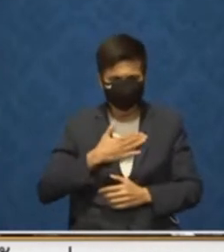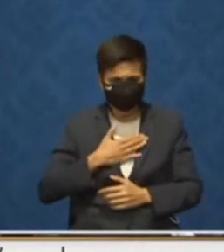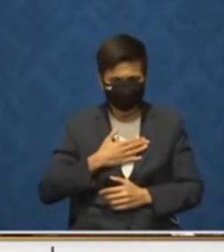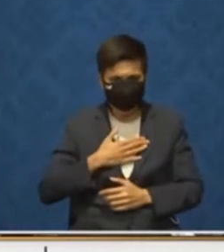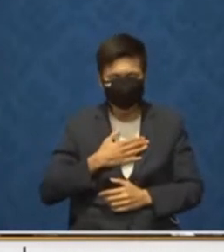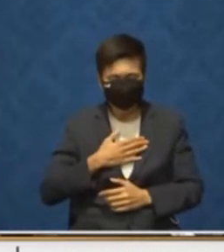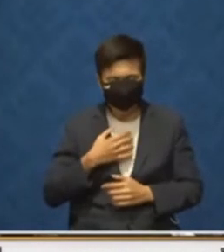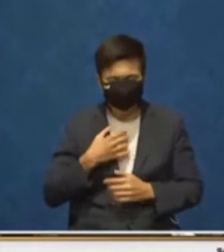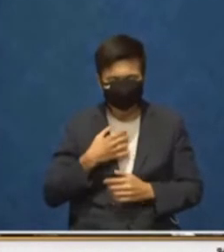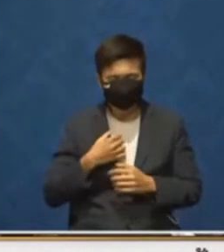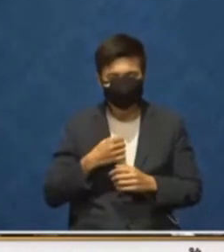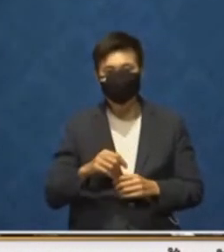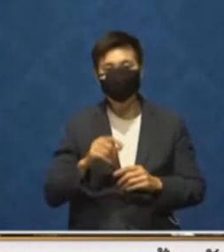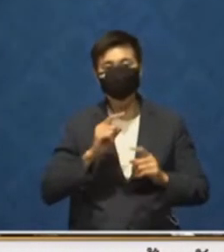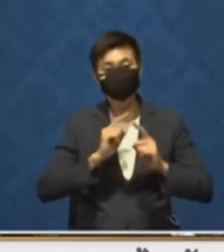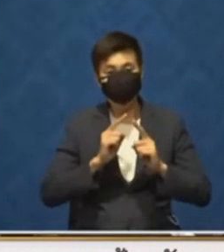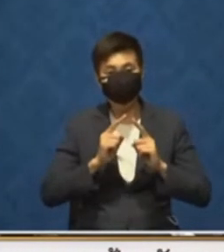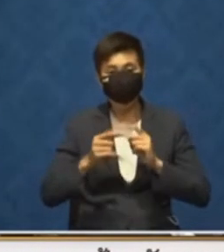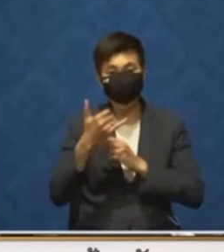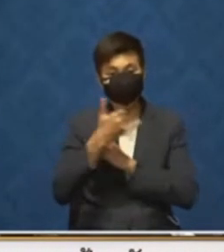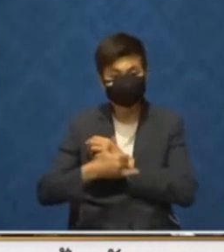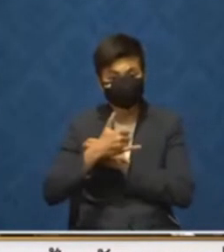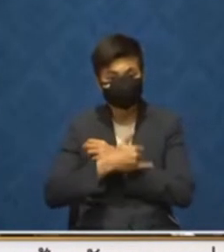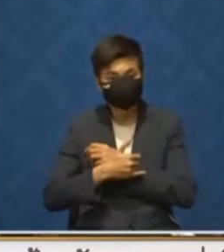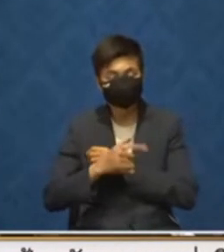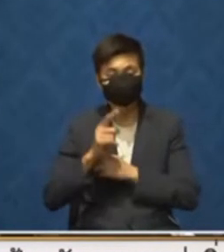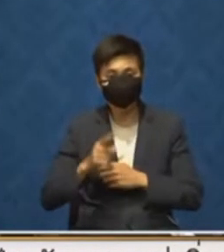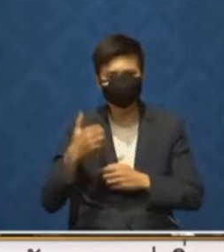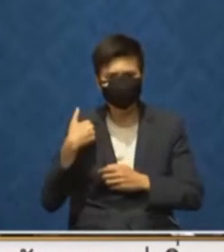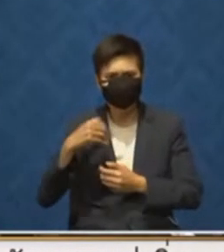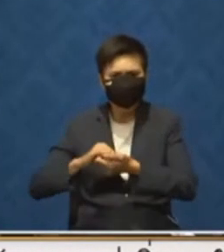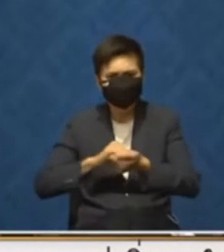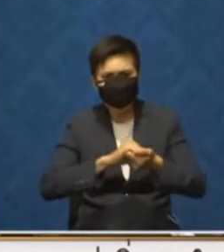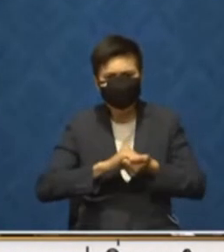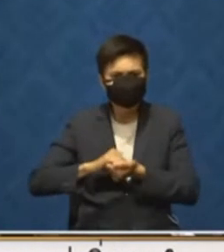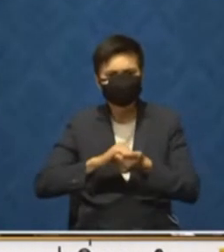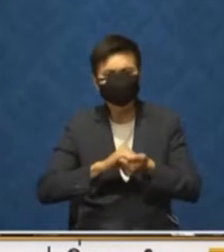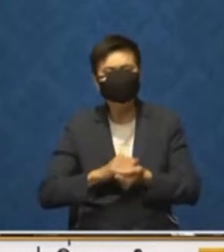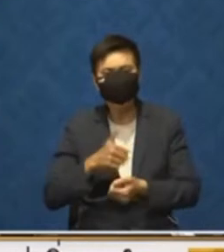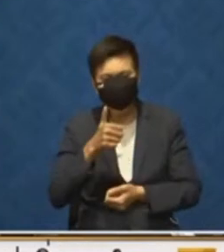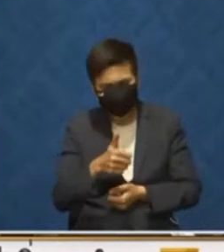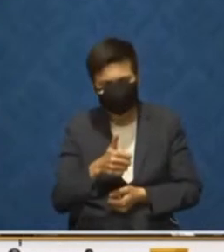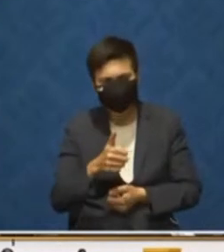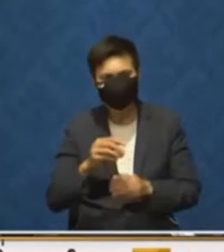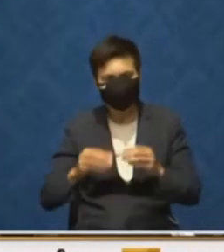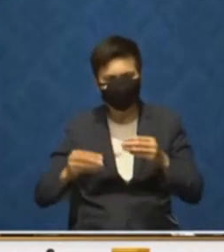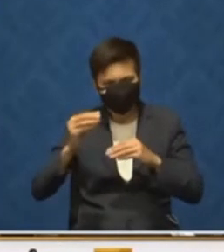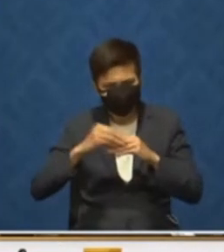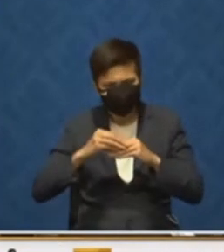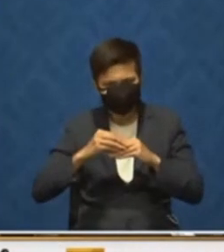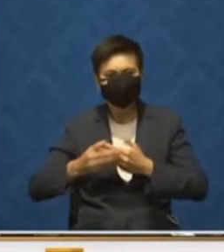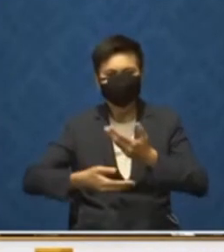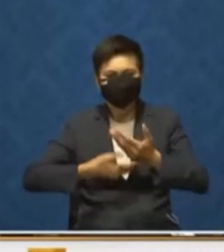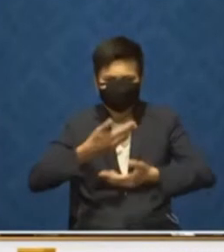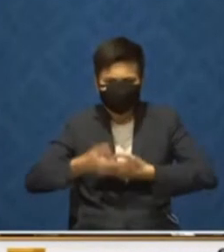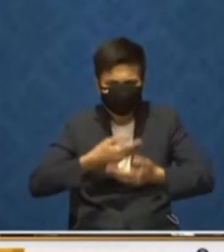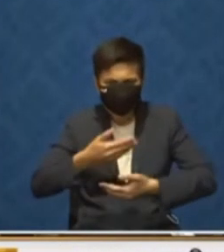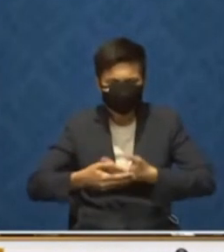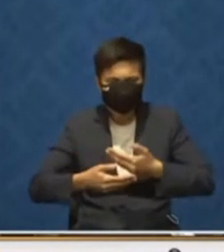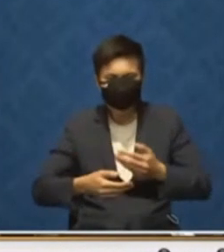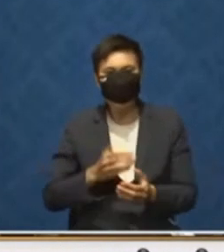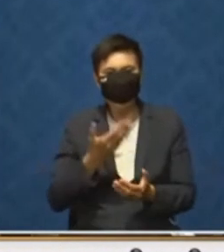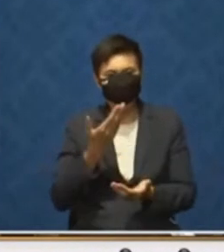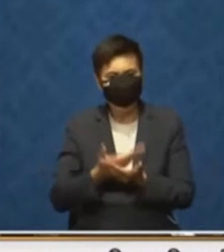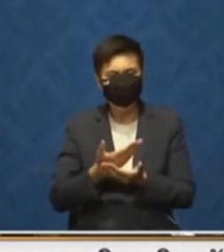การต่างประเทศเนี่ยเวลาเราพูดคุยกันแล้วบอกว่าจะต้องมีสัมพันธ์ทำไมดีที่ดีต่อกันต้องเพิ่มยอดการฆ่าให้ความร่วมมือกันเนี่ย